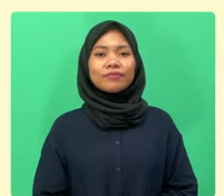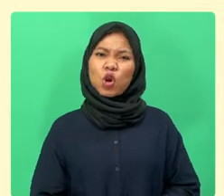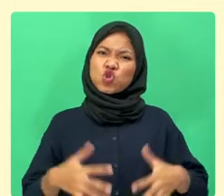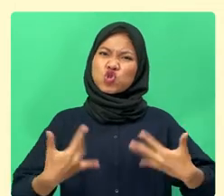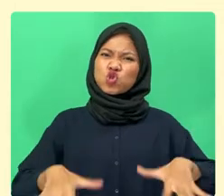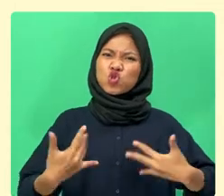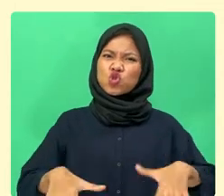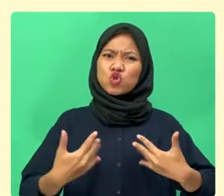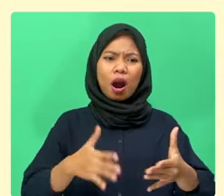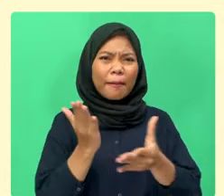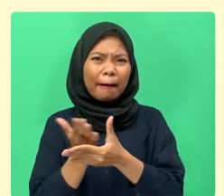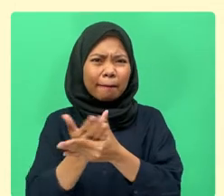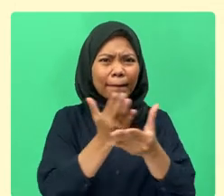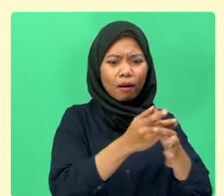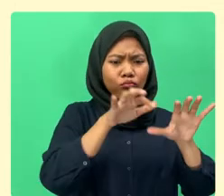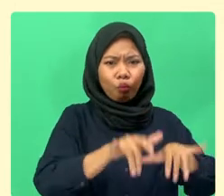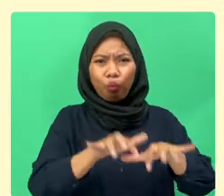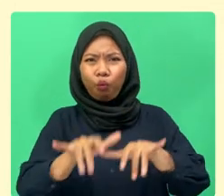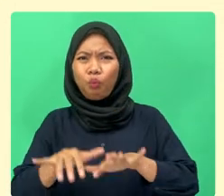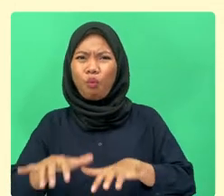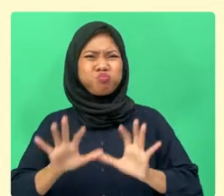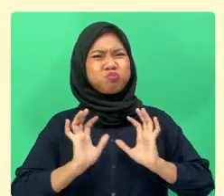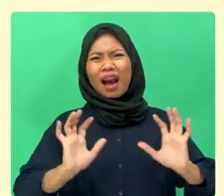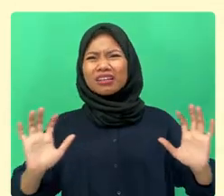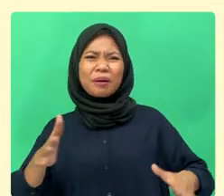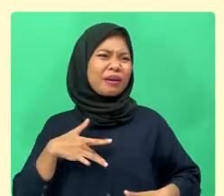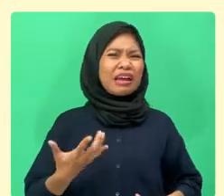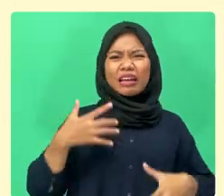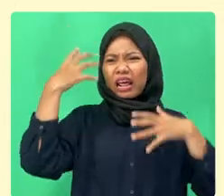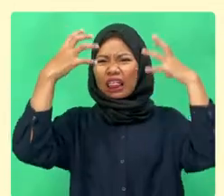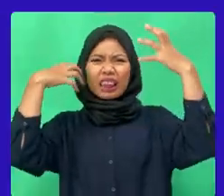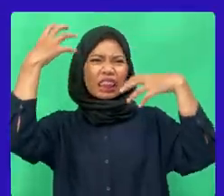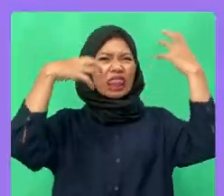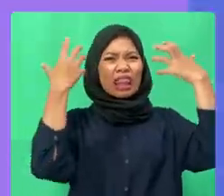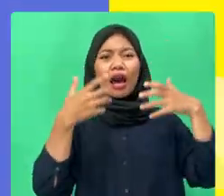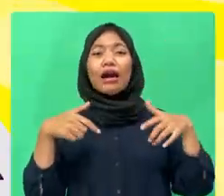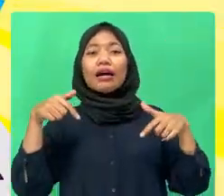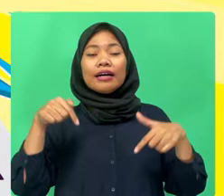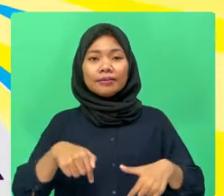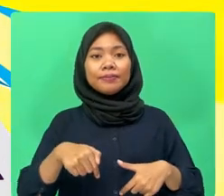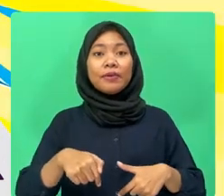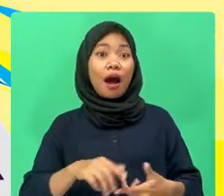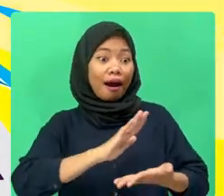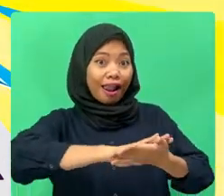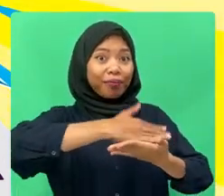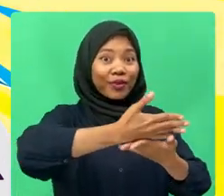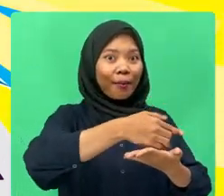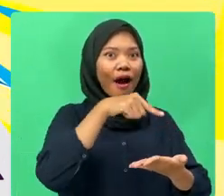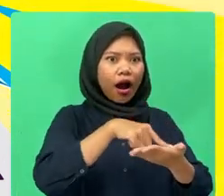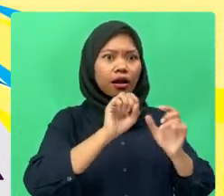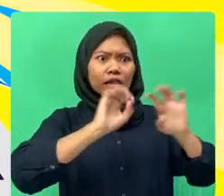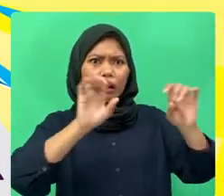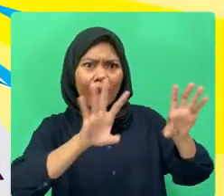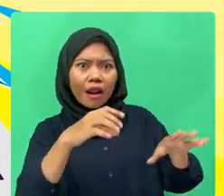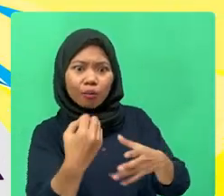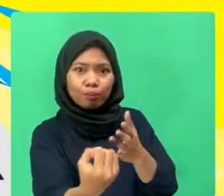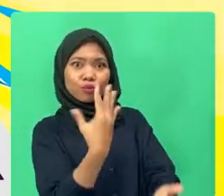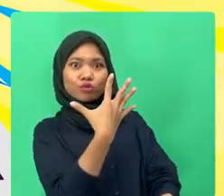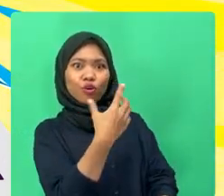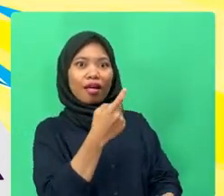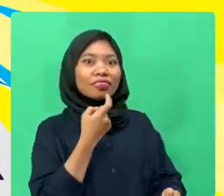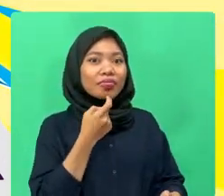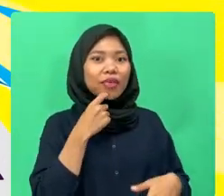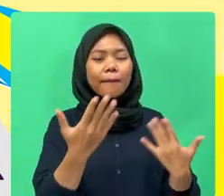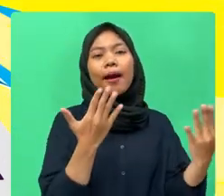Melihat banyak file yang harus dikerjakan, Justin pun merasa kewalahan dan frustasi. Lalu, muncul iklan di layar laptop